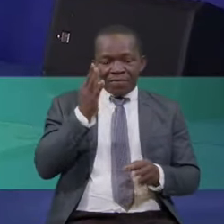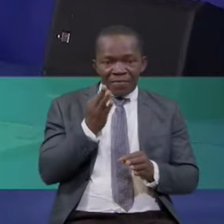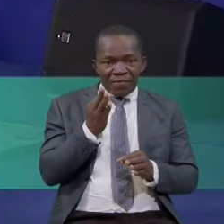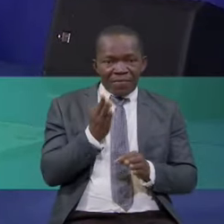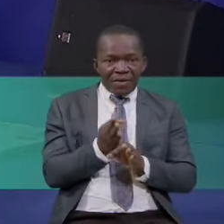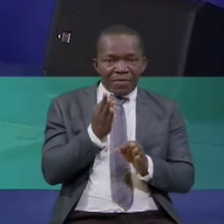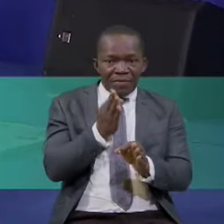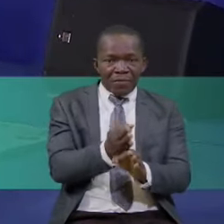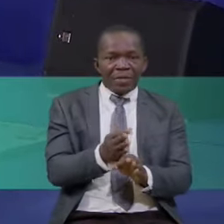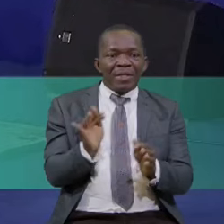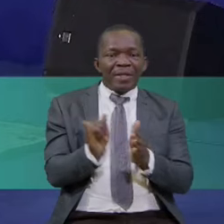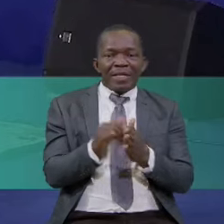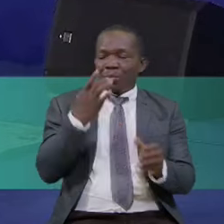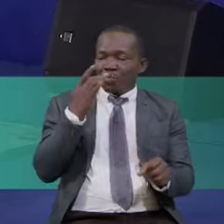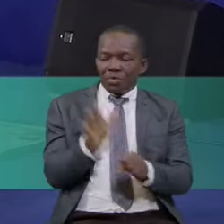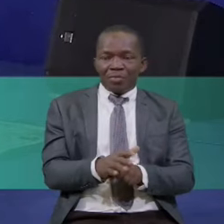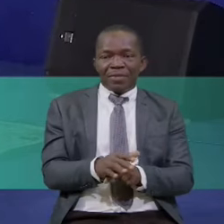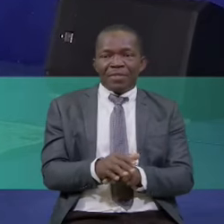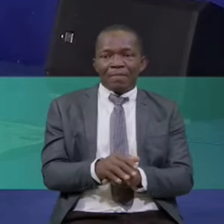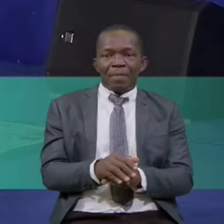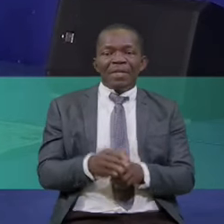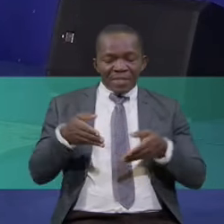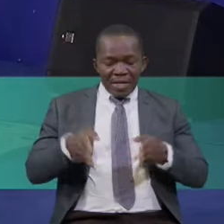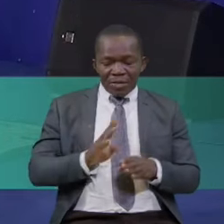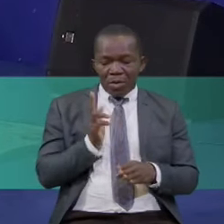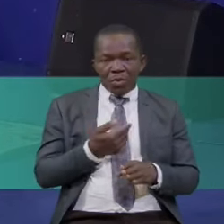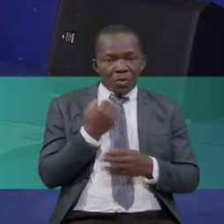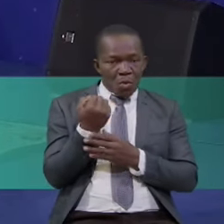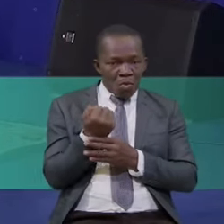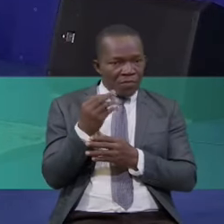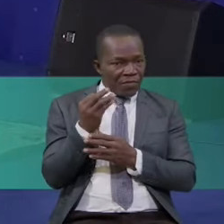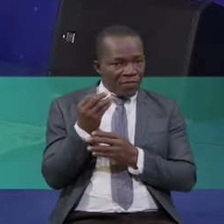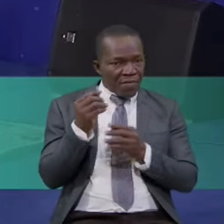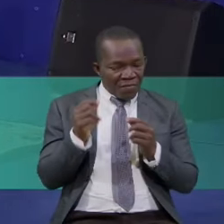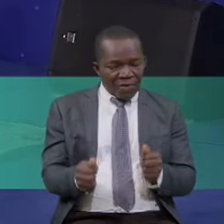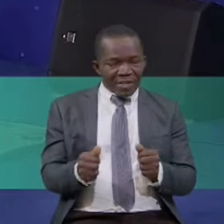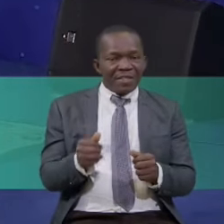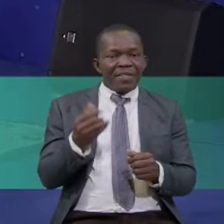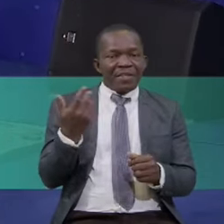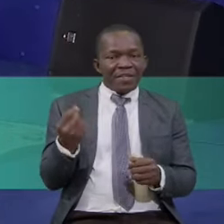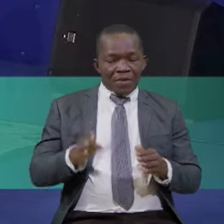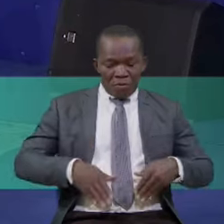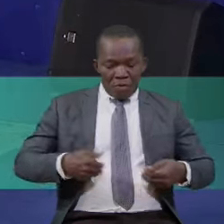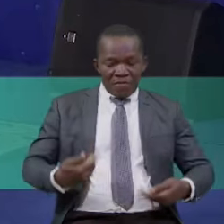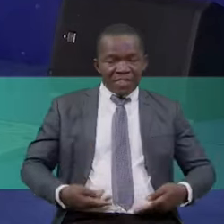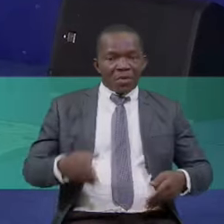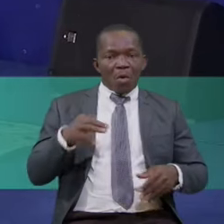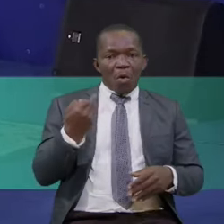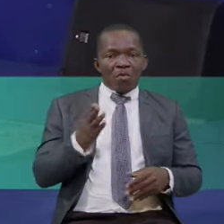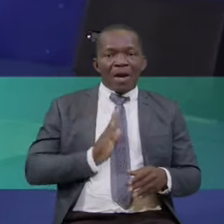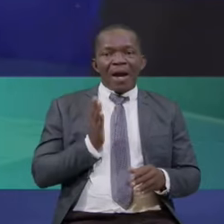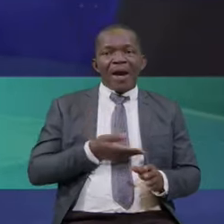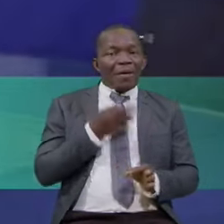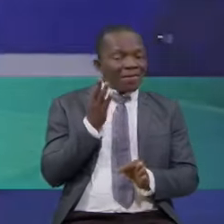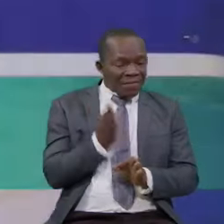fidèle et dit nous devons tenir retenir fermement la profession de notre foi notre espérance notre foi